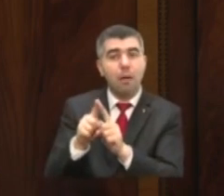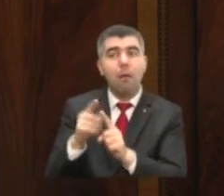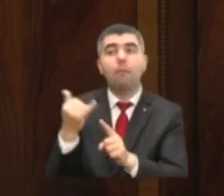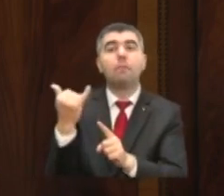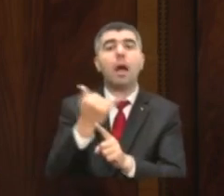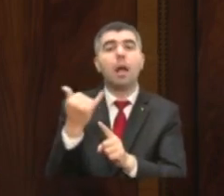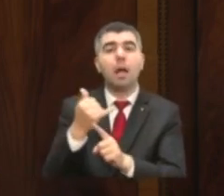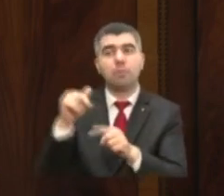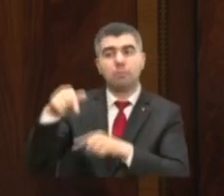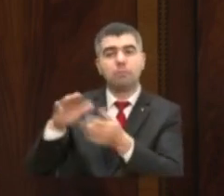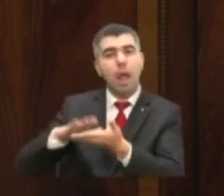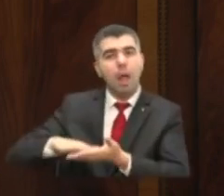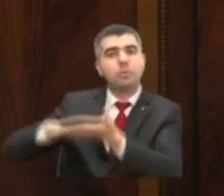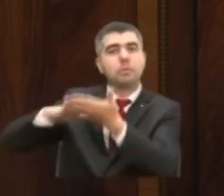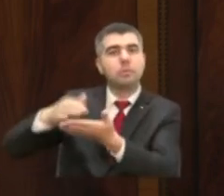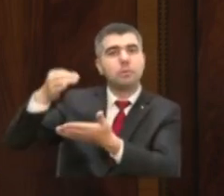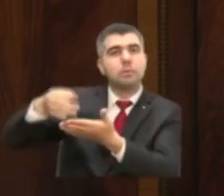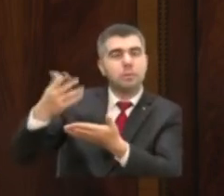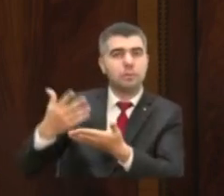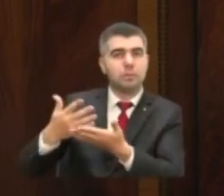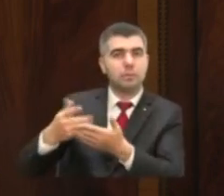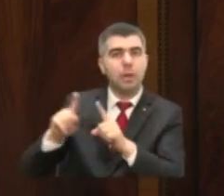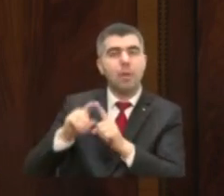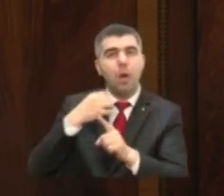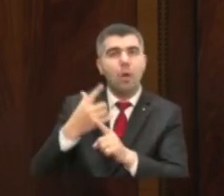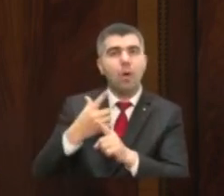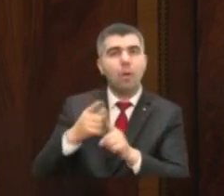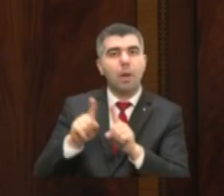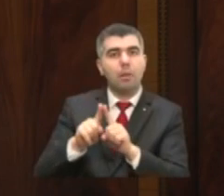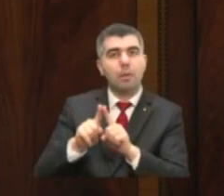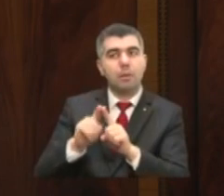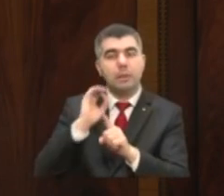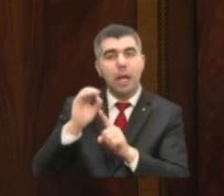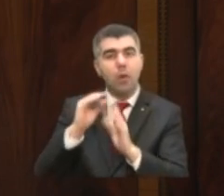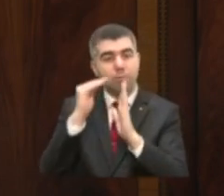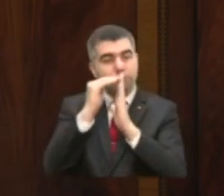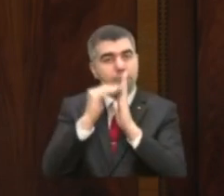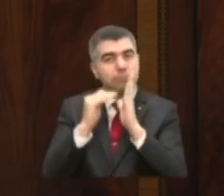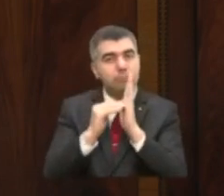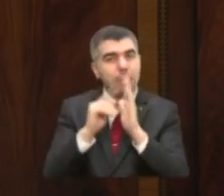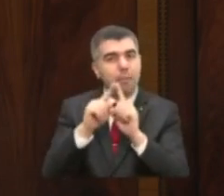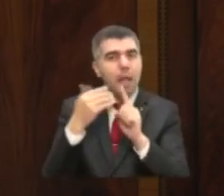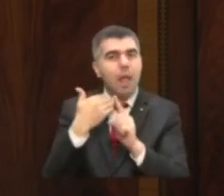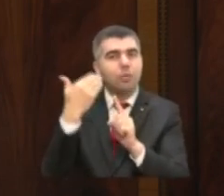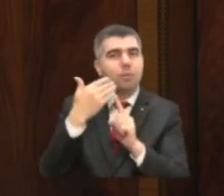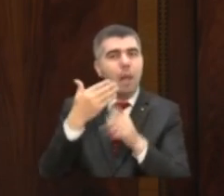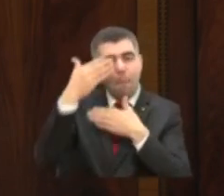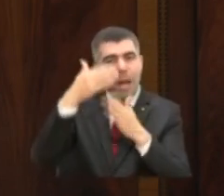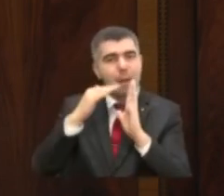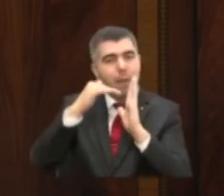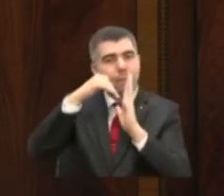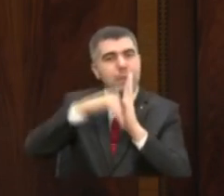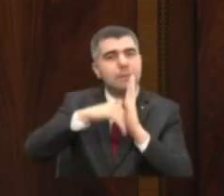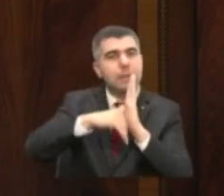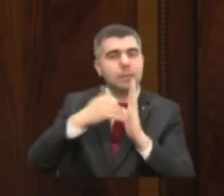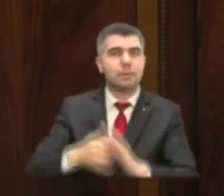مستعمرة يعني تحت وطأة الاستعمار حسن منا في الترتيب، يعني شي حاجة مخجلة بزاف، تتبين التدبير الحقيقي ديال